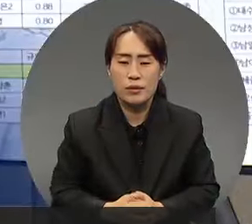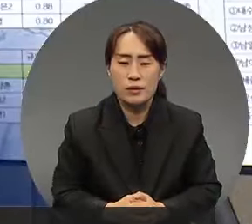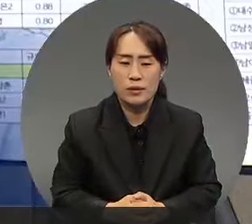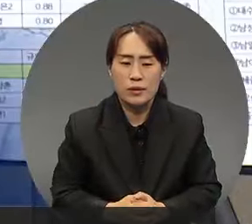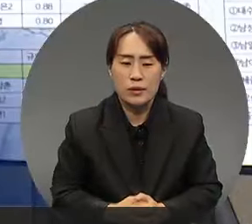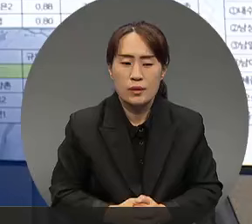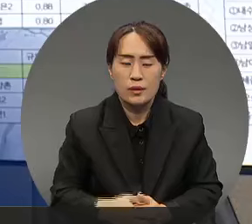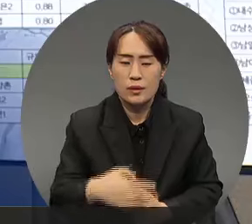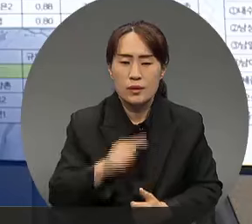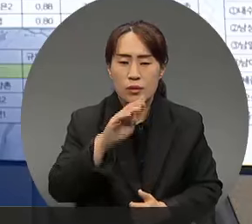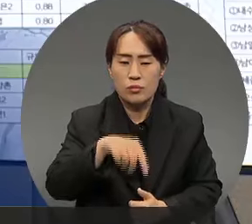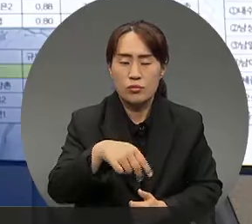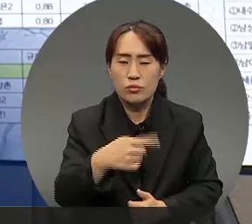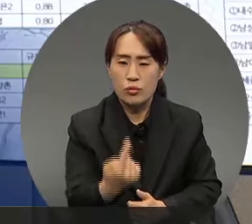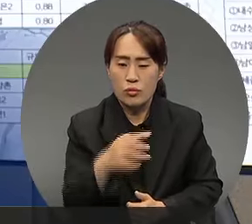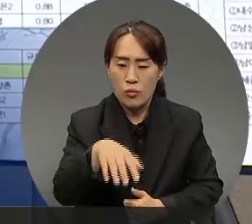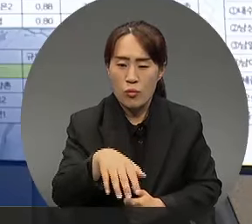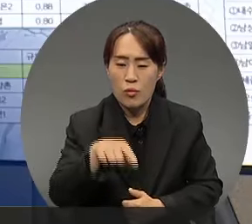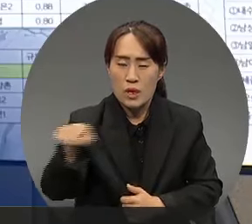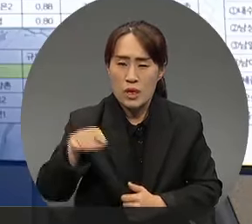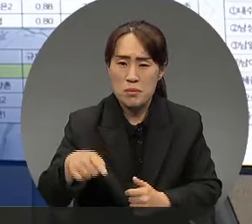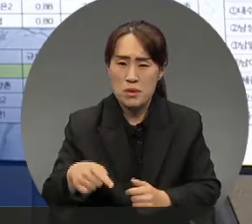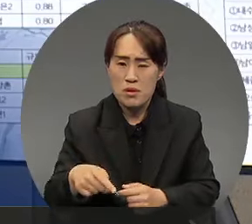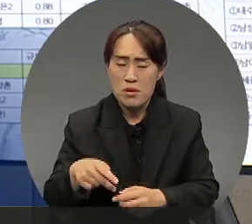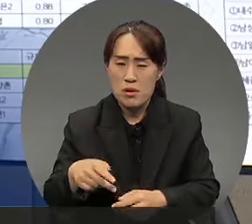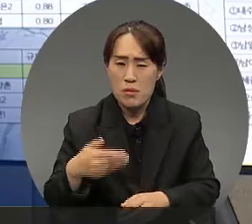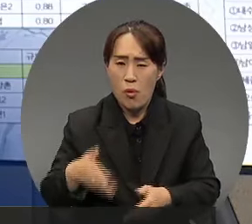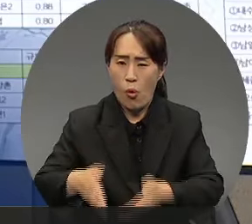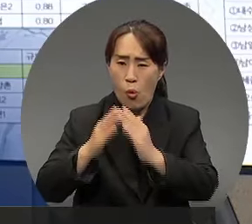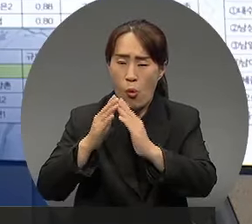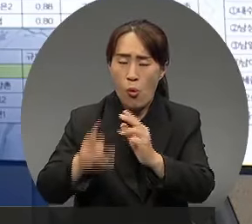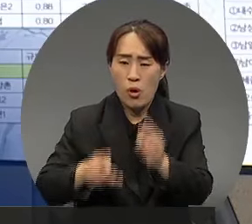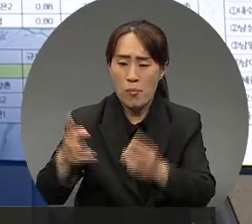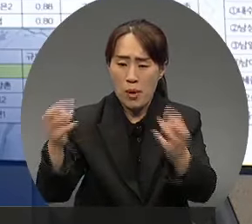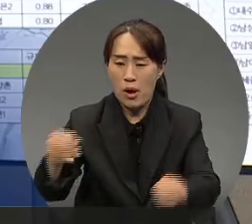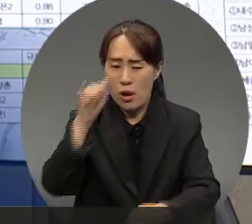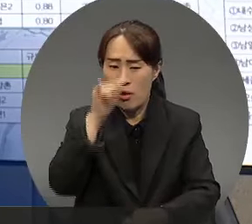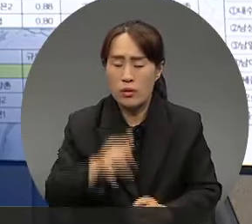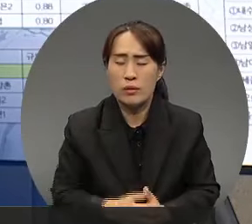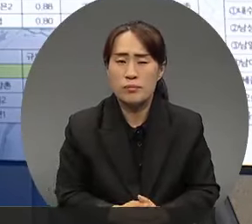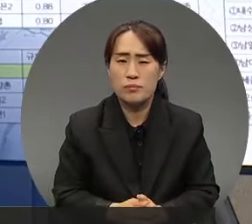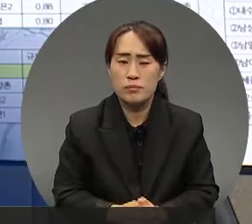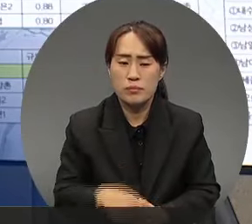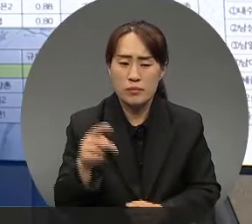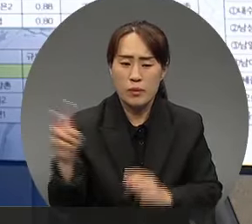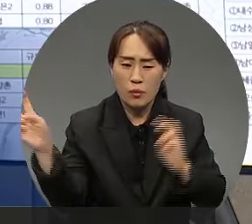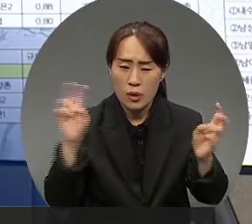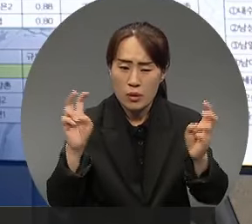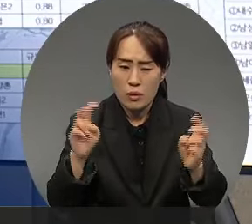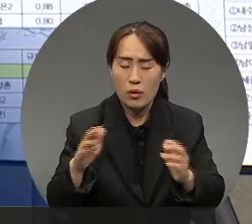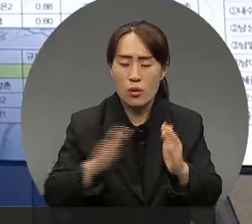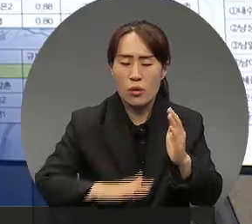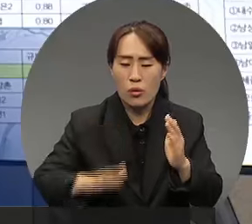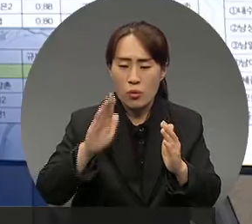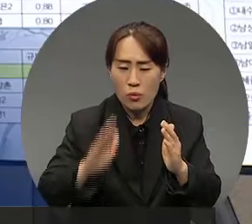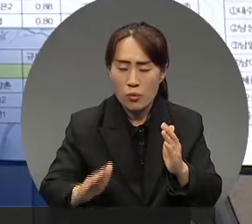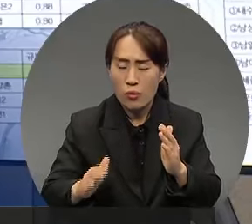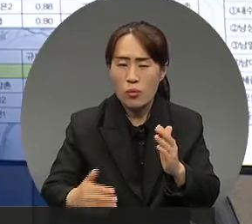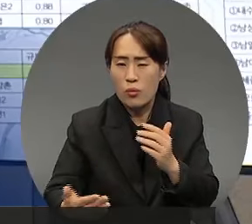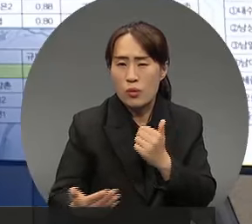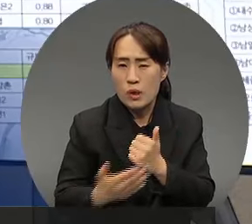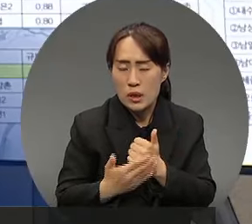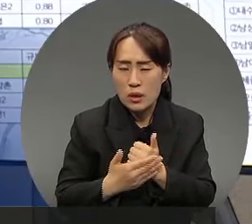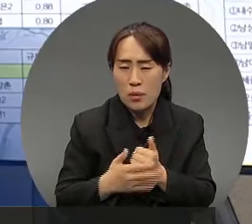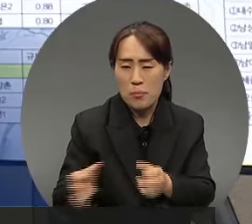북측에 대규모 개발 사업들이 진행되고 있기 때문에 그 시행사로부터에 공공